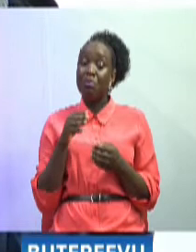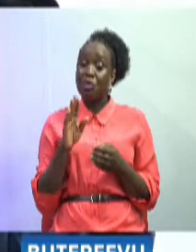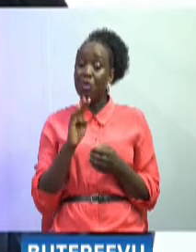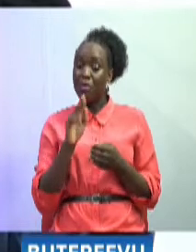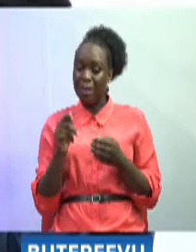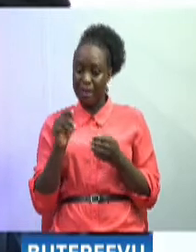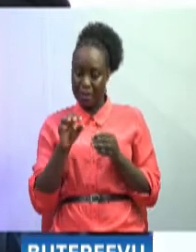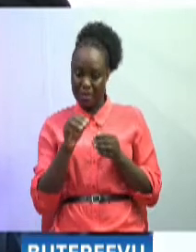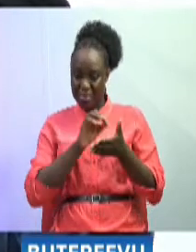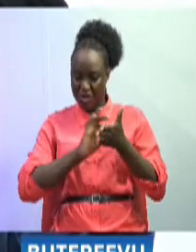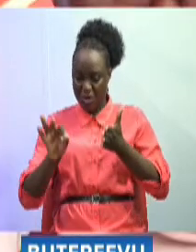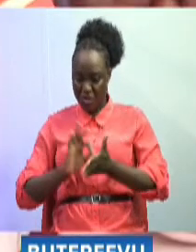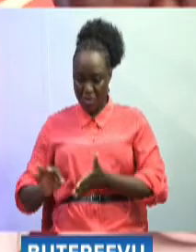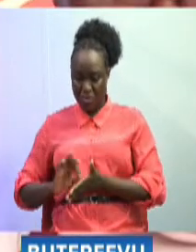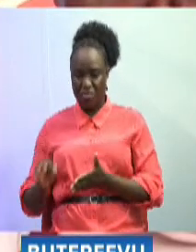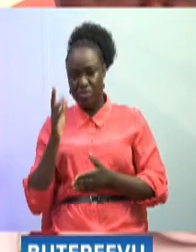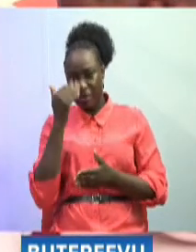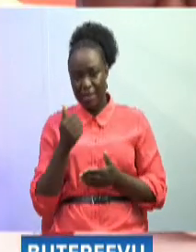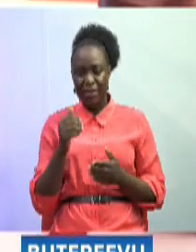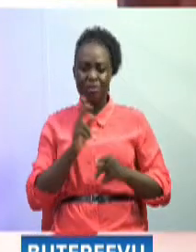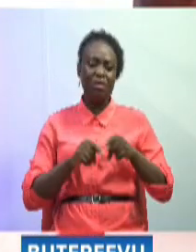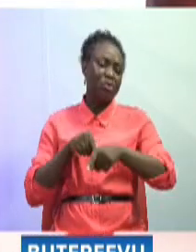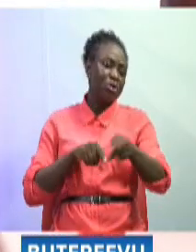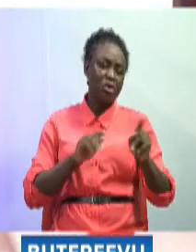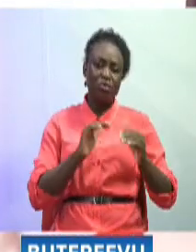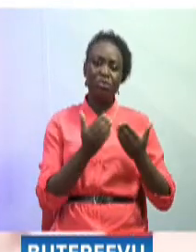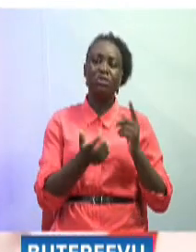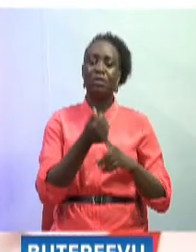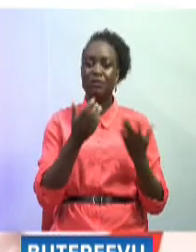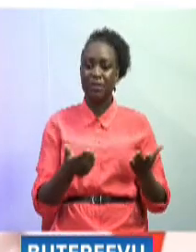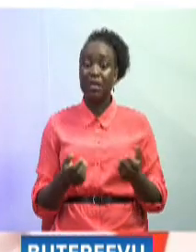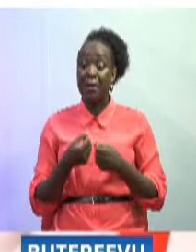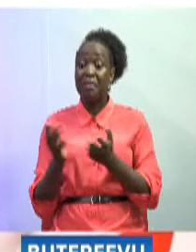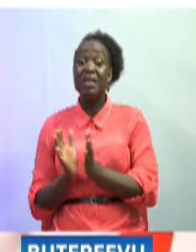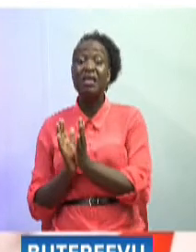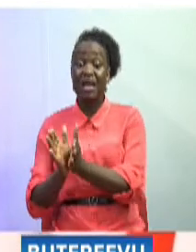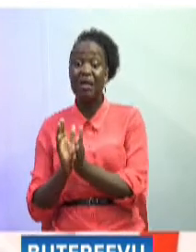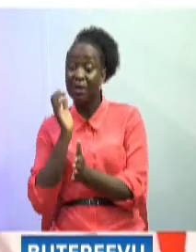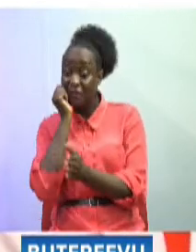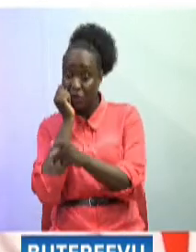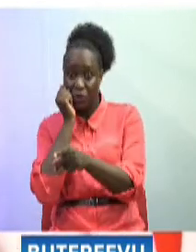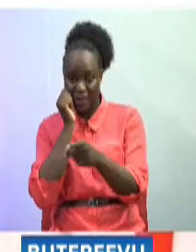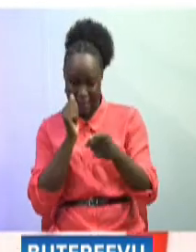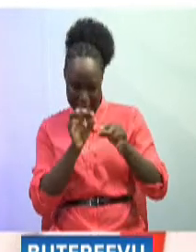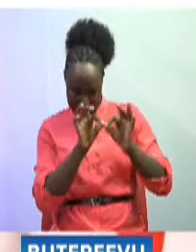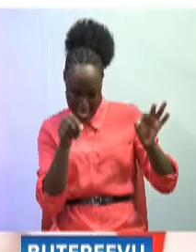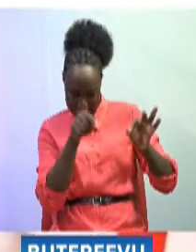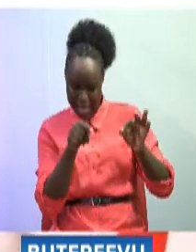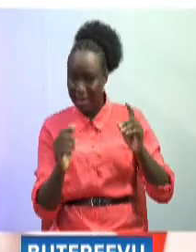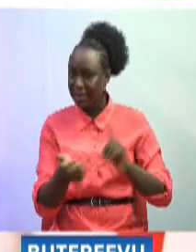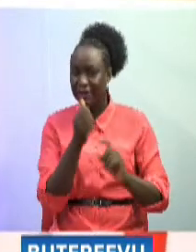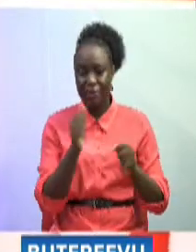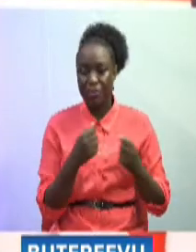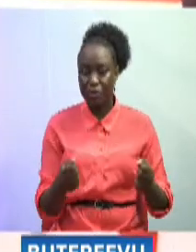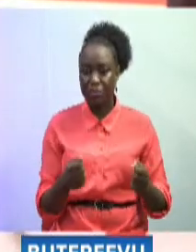mu bago lino ku lw'abannansi. Kampani ezisinga ezikola juice wano tesobola kutuukiriza kawaayira ako, so nekitegeeza nti